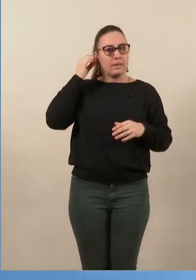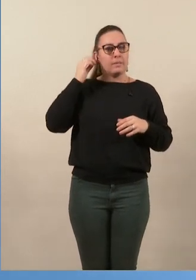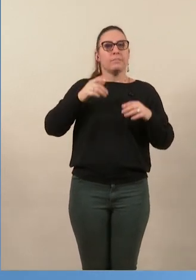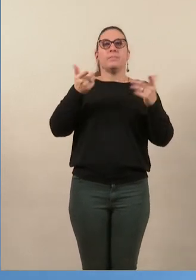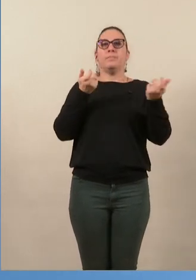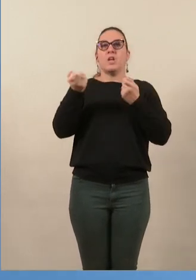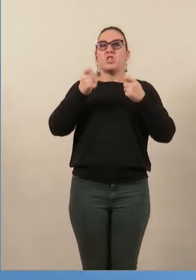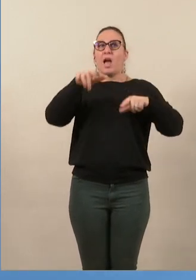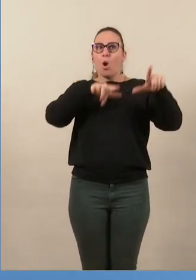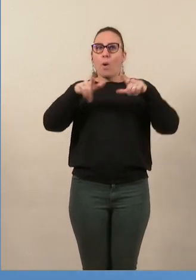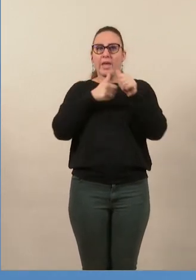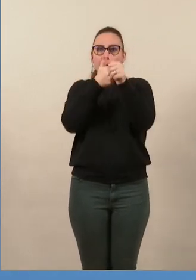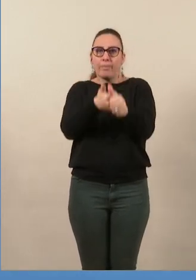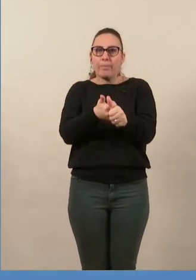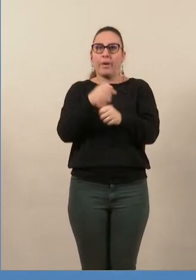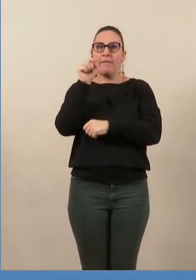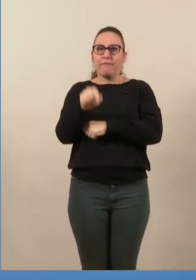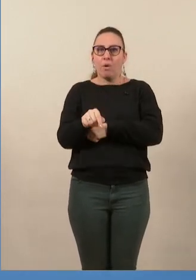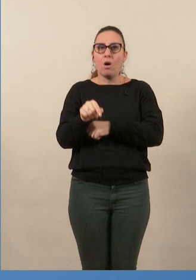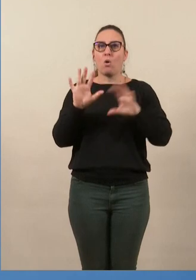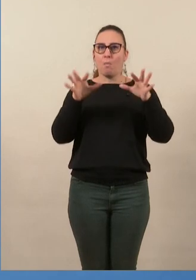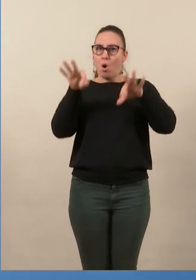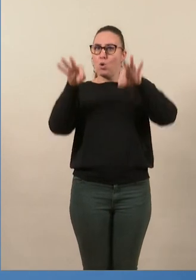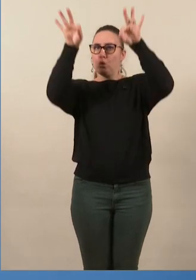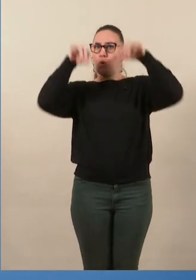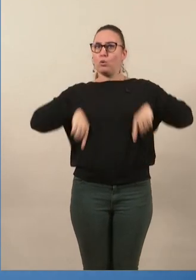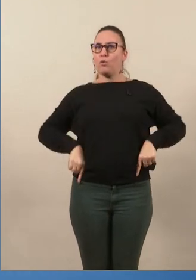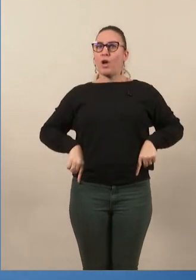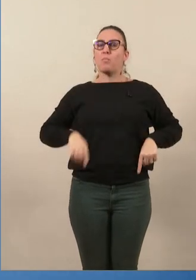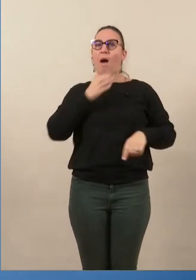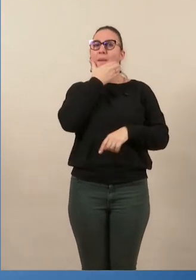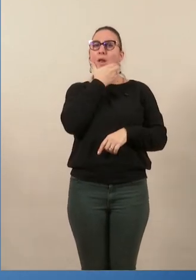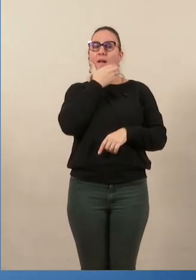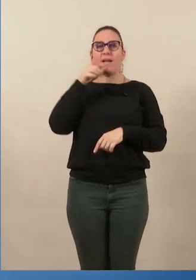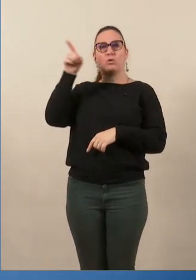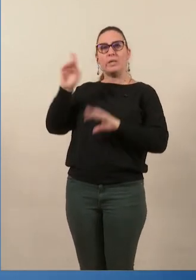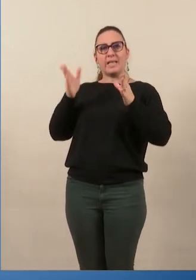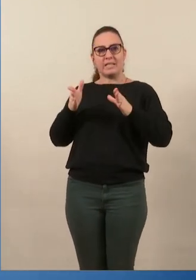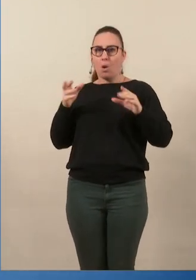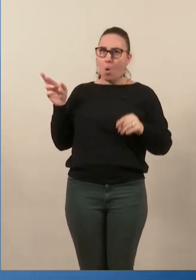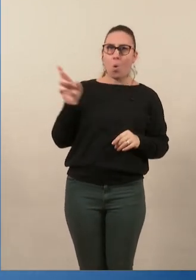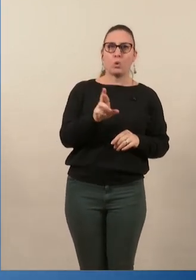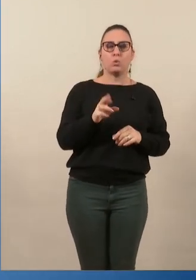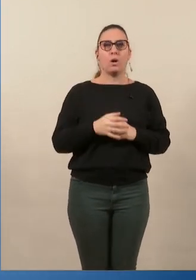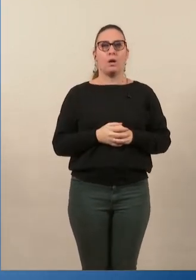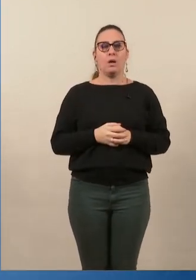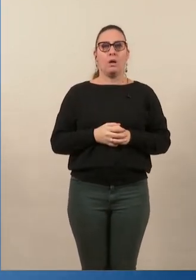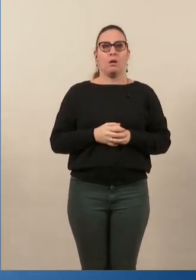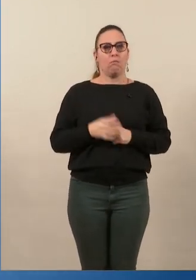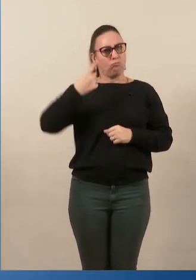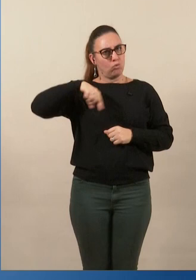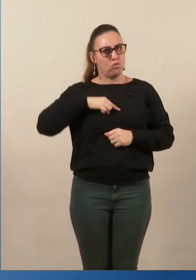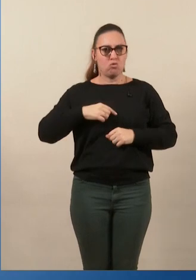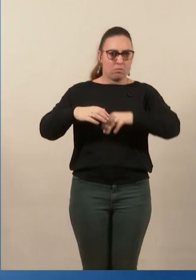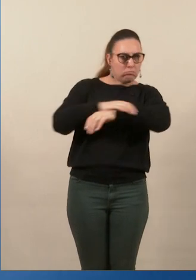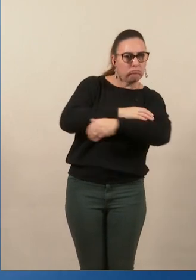loyers C avait enensite été suspendu par le gouvernement de Manuel Vals puis rétabli nous avons été volontaires pour